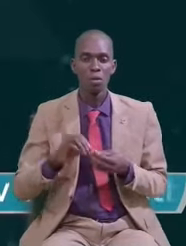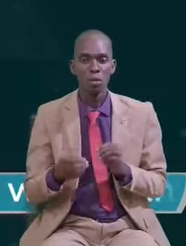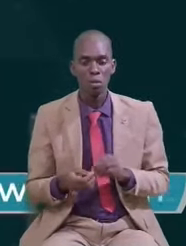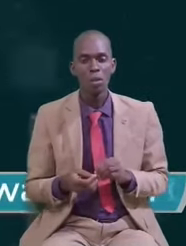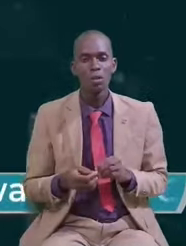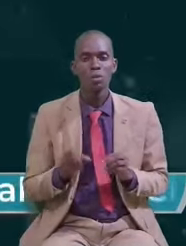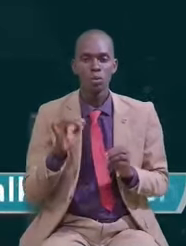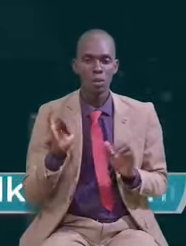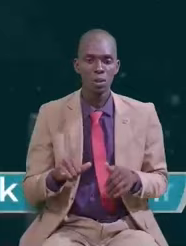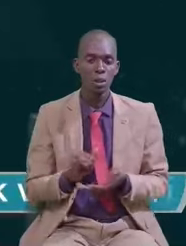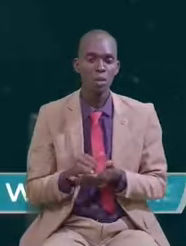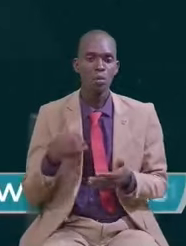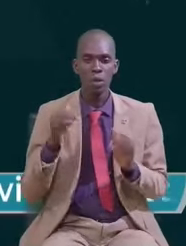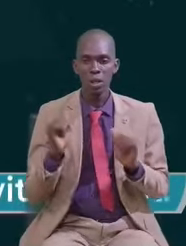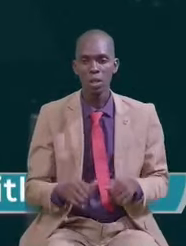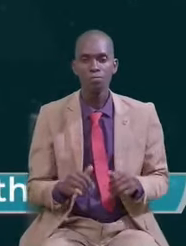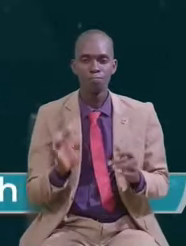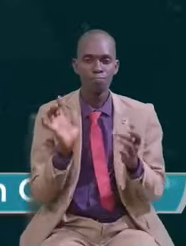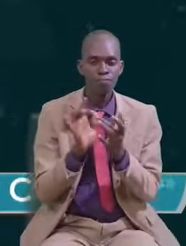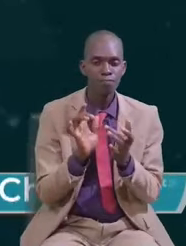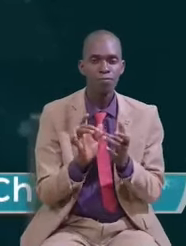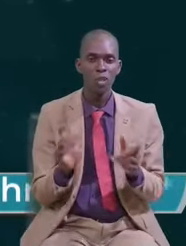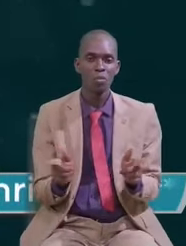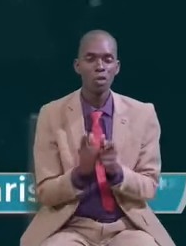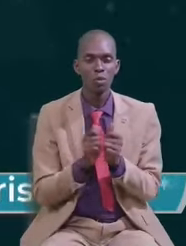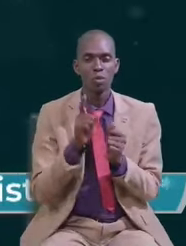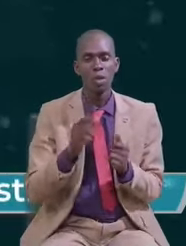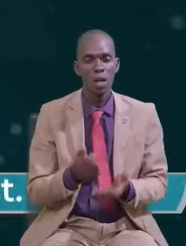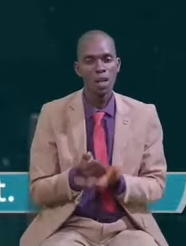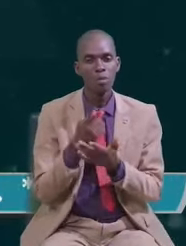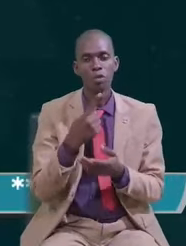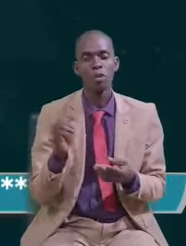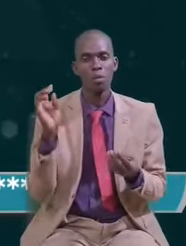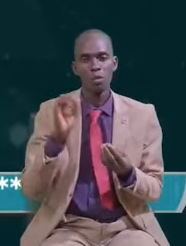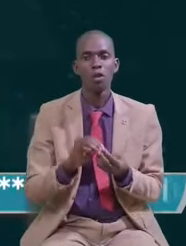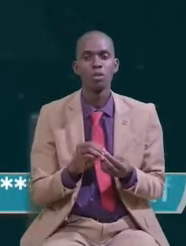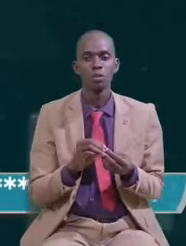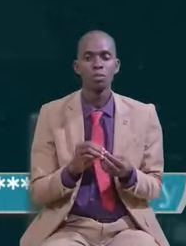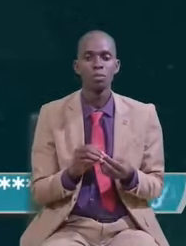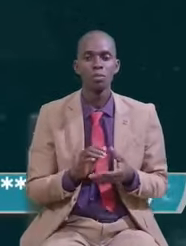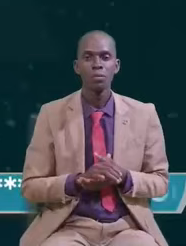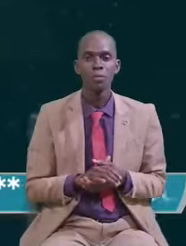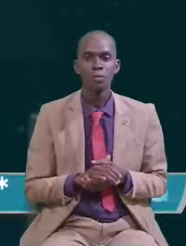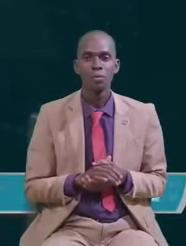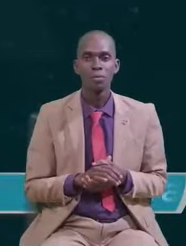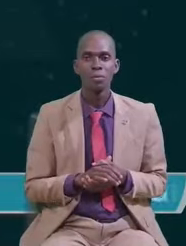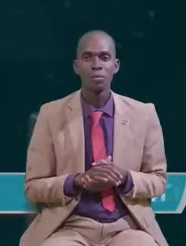votre numéro de téléphone, vos noms, votre localité.